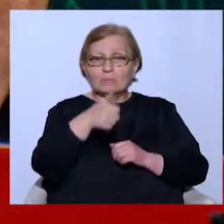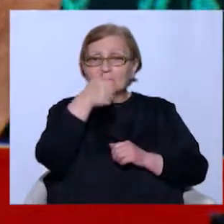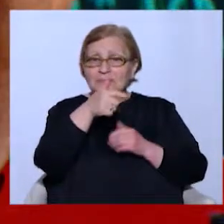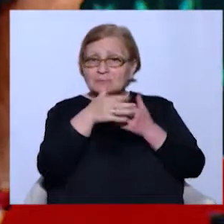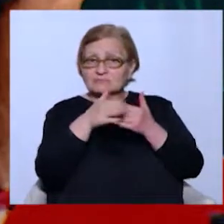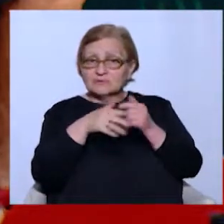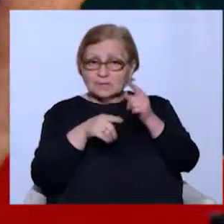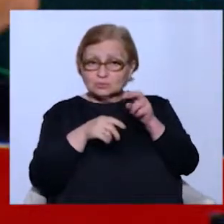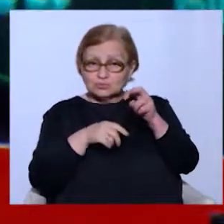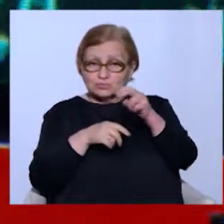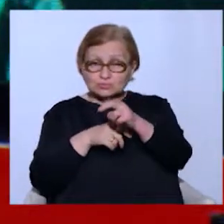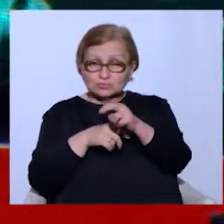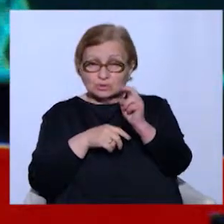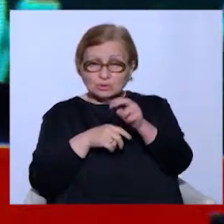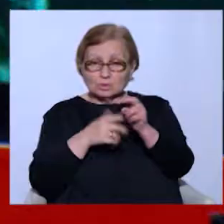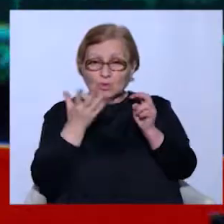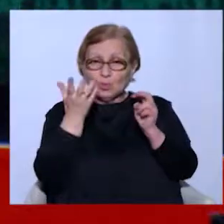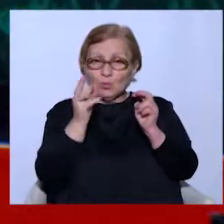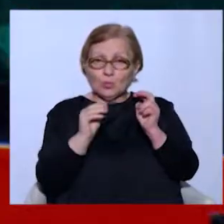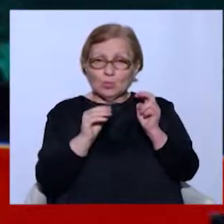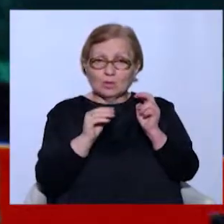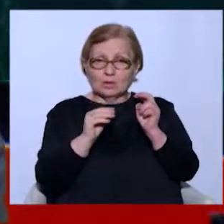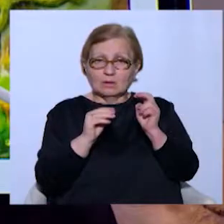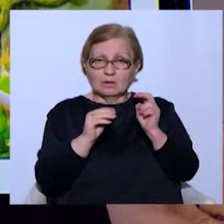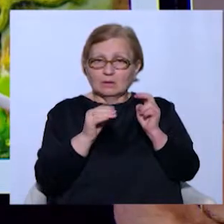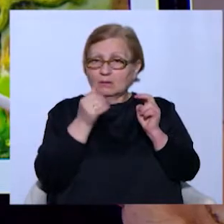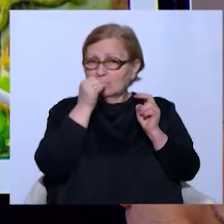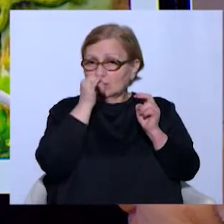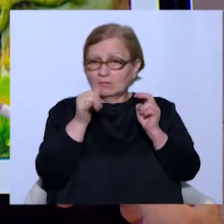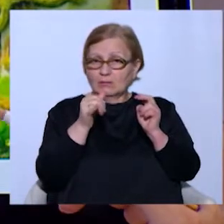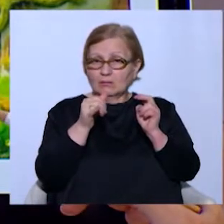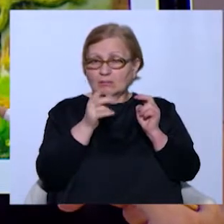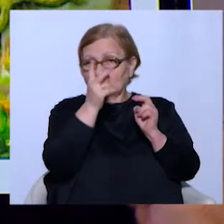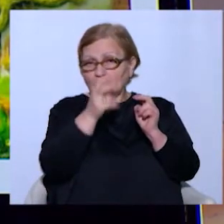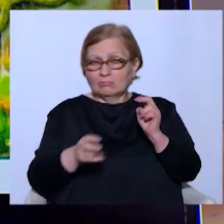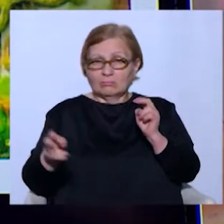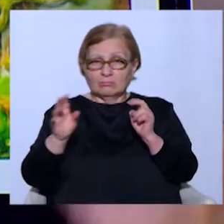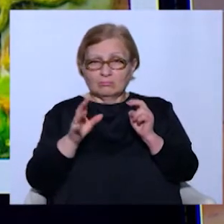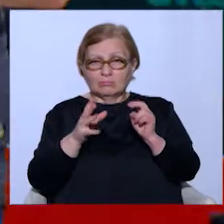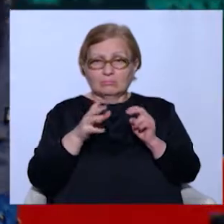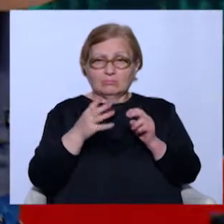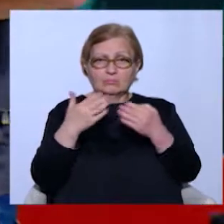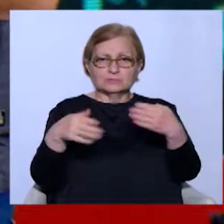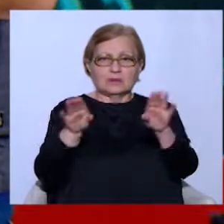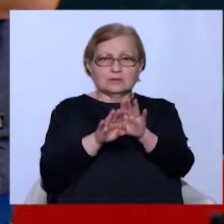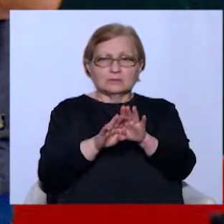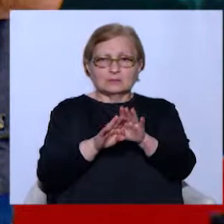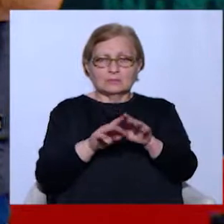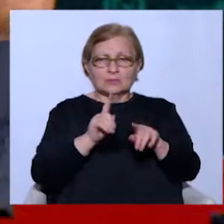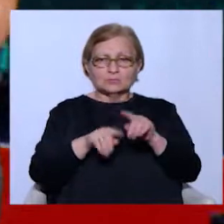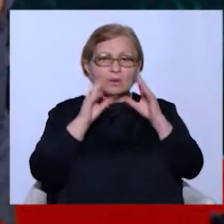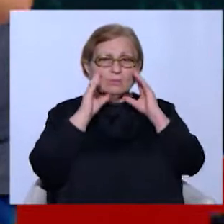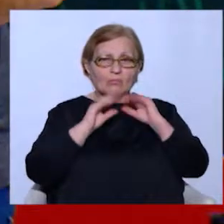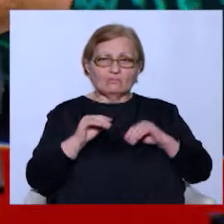რომ შევა, 5 წუთში თუ ვერ გავიყვანეთ ის მეორე კარიდან, მეორე კარი დაიკეტება